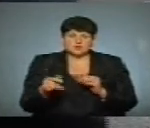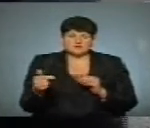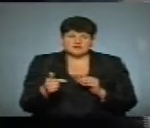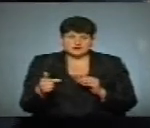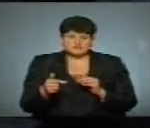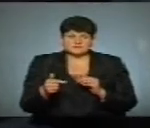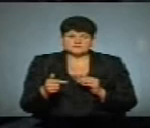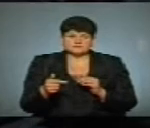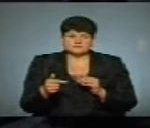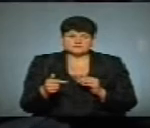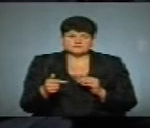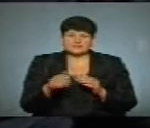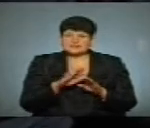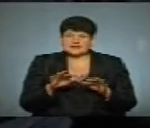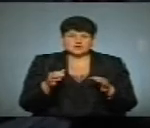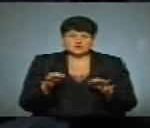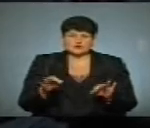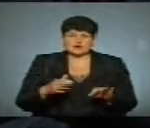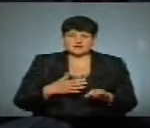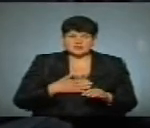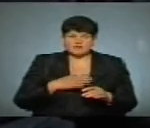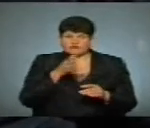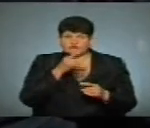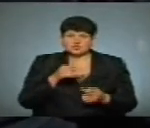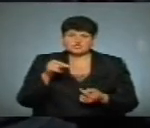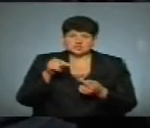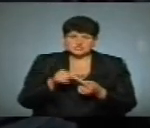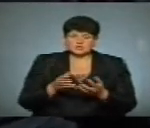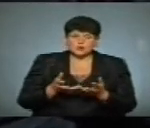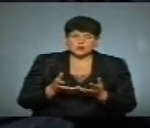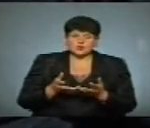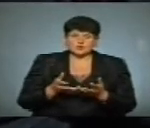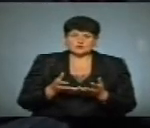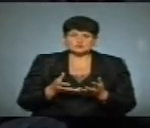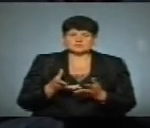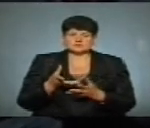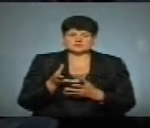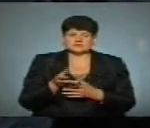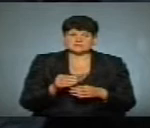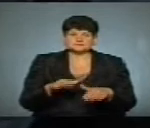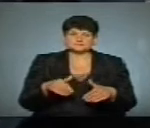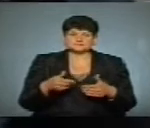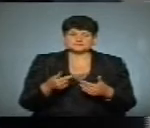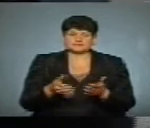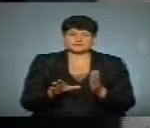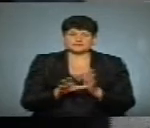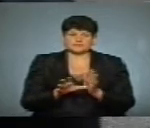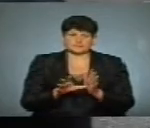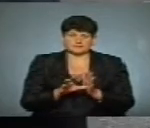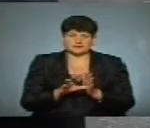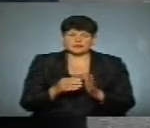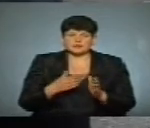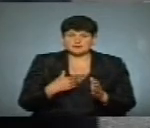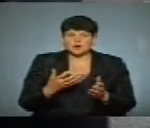вже сказав, не дозволяє нам вчасно розраховувати за постачання електричної енергії. І